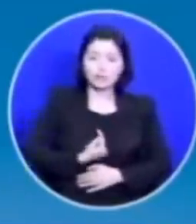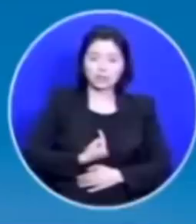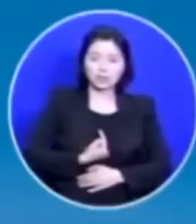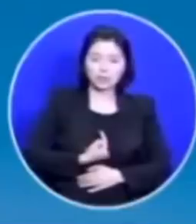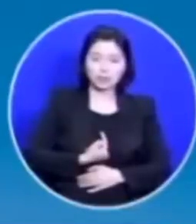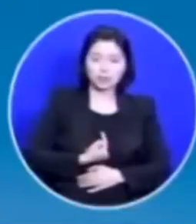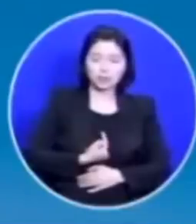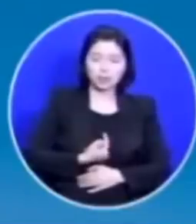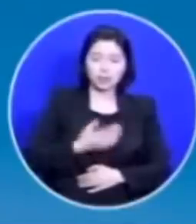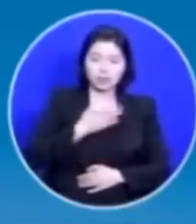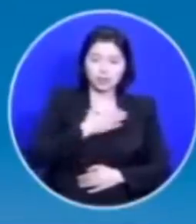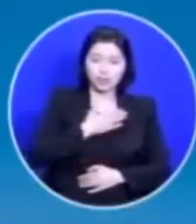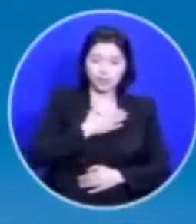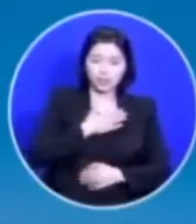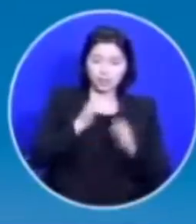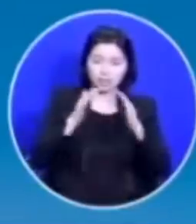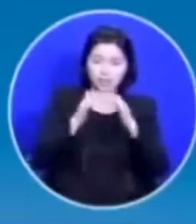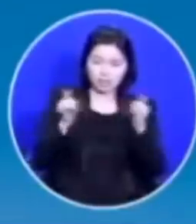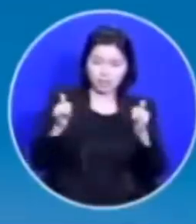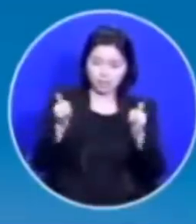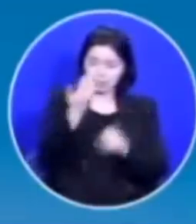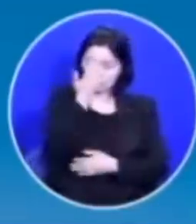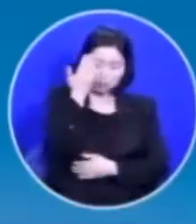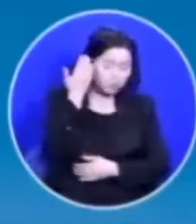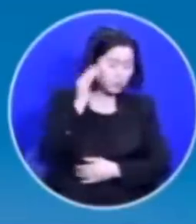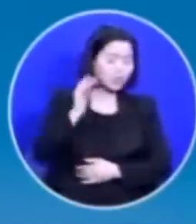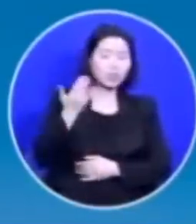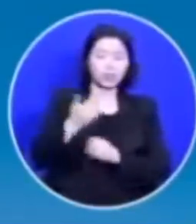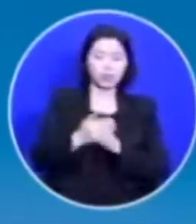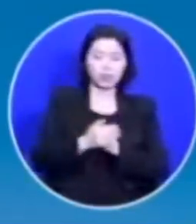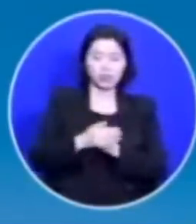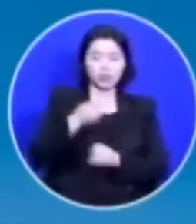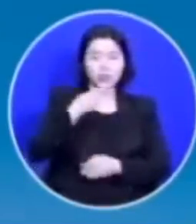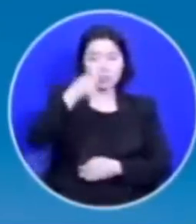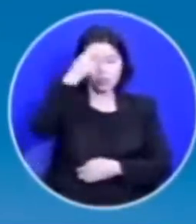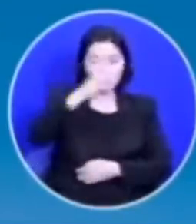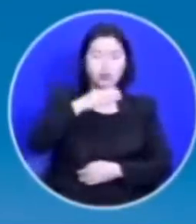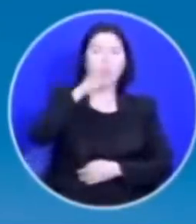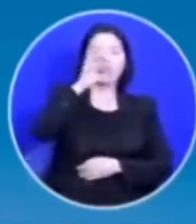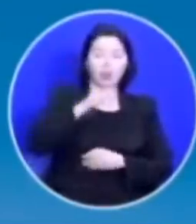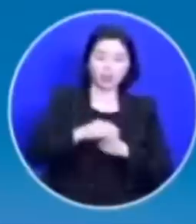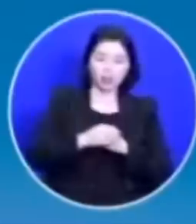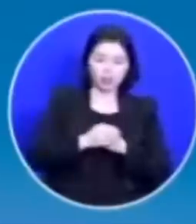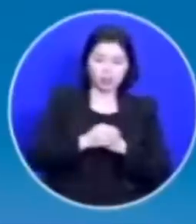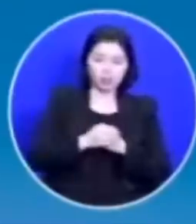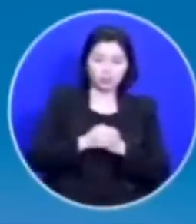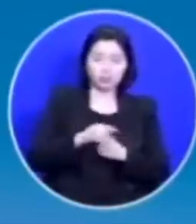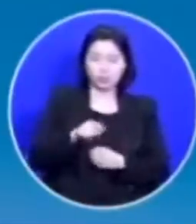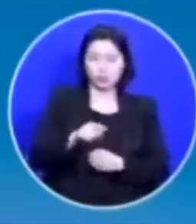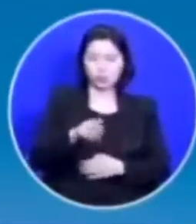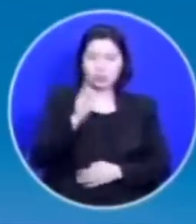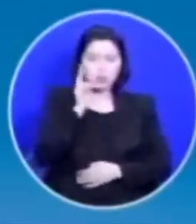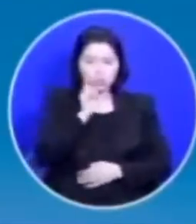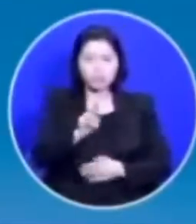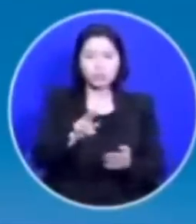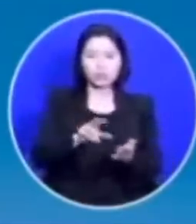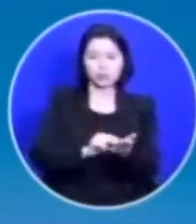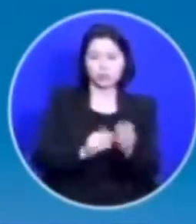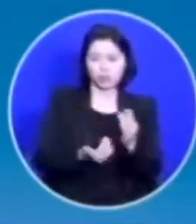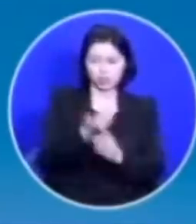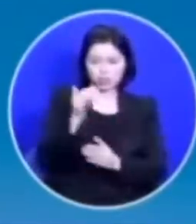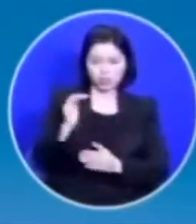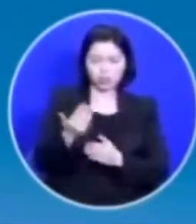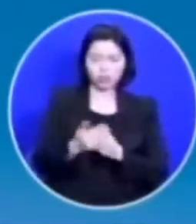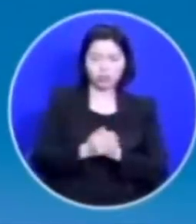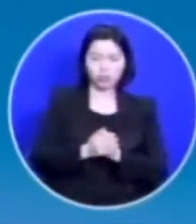내가 사람들이 를 피하게 되요 술을 마시는데 배신감 문제가 생긴 겁니다